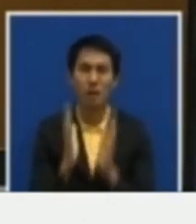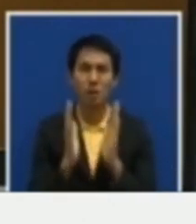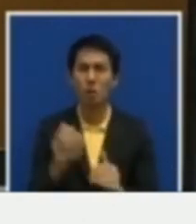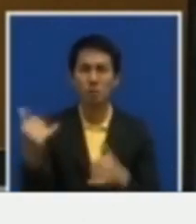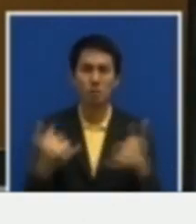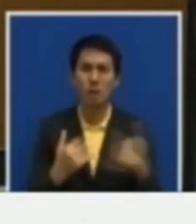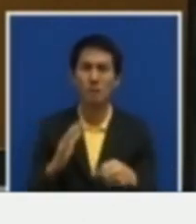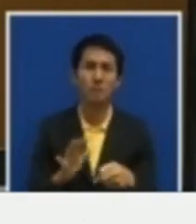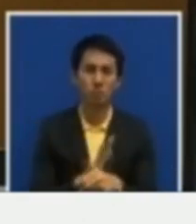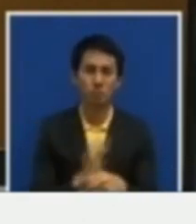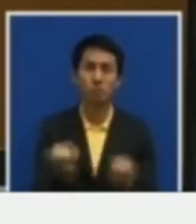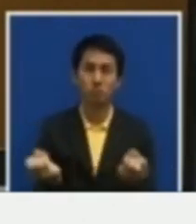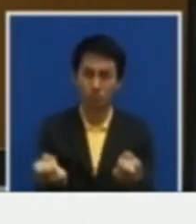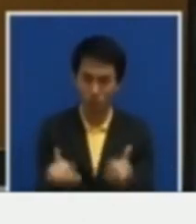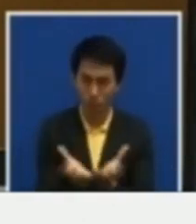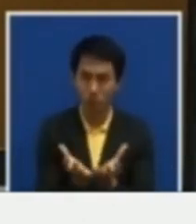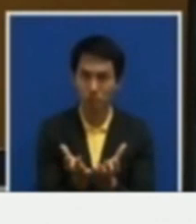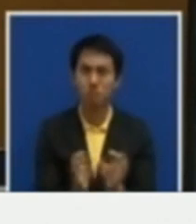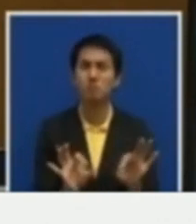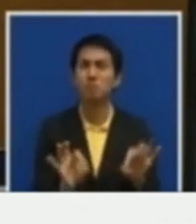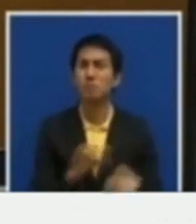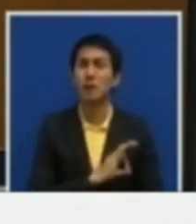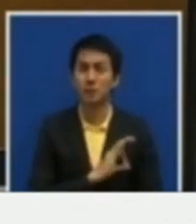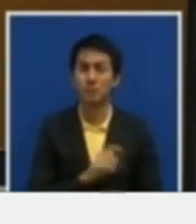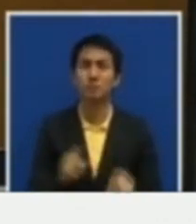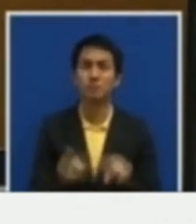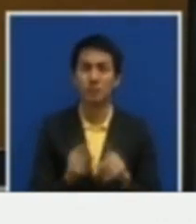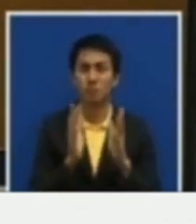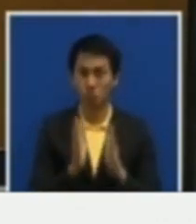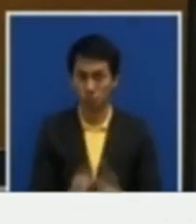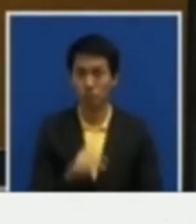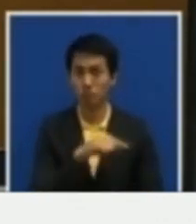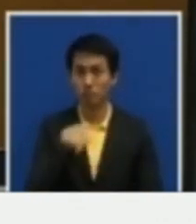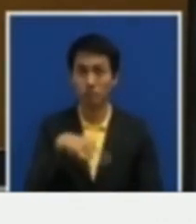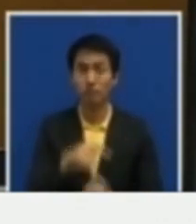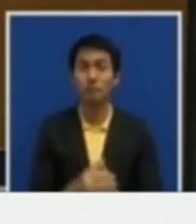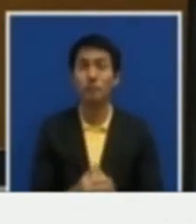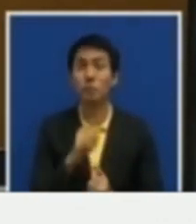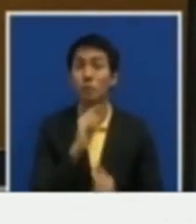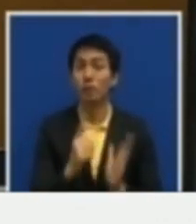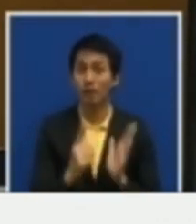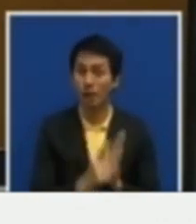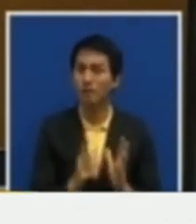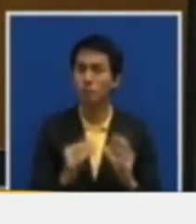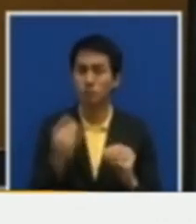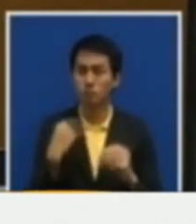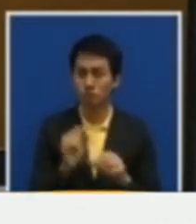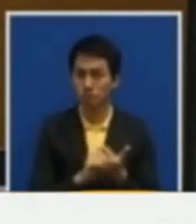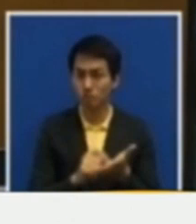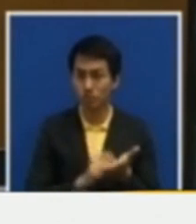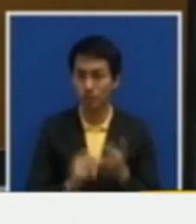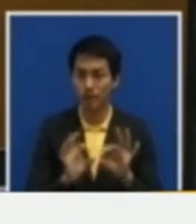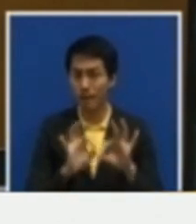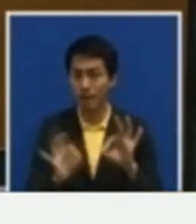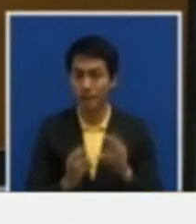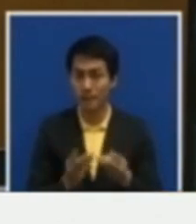มอยู่ด้วยโดยเฉพาะในช่วงเวลากลางวันหรืออาจจะมีตัววิ่งขึ้นมาหน้าจอว่ามีประชุมอะไรอยู่บ้างนะเพื่อให้ประชาชนนั้นทราบ